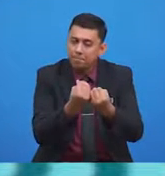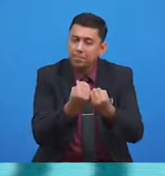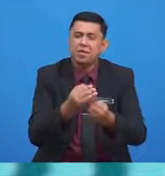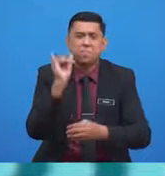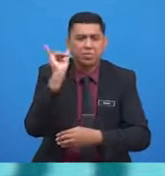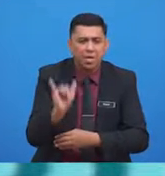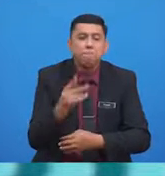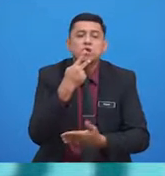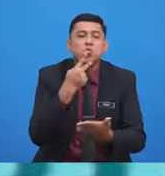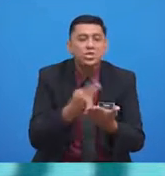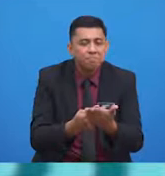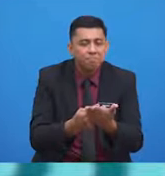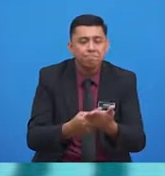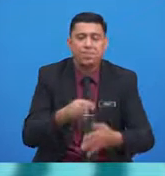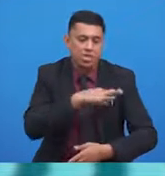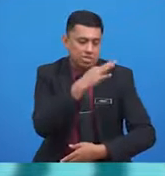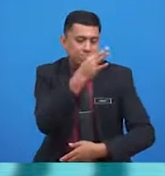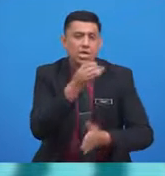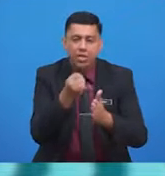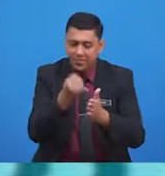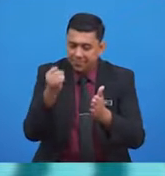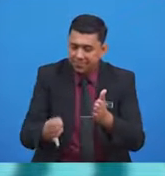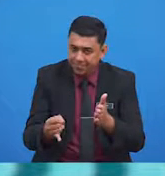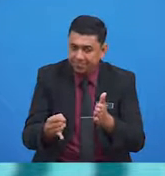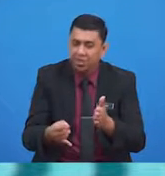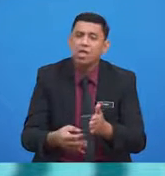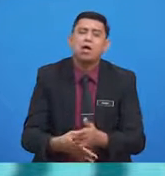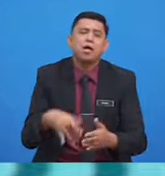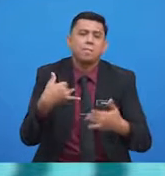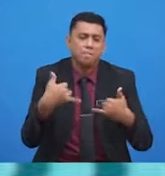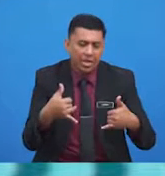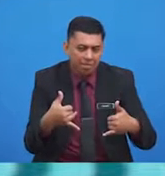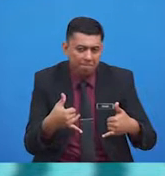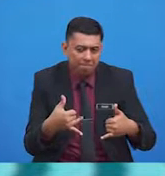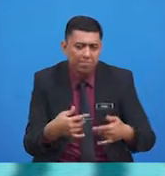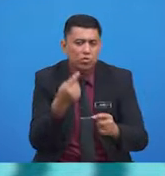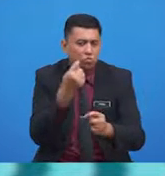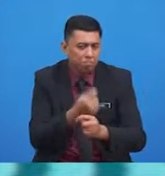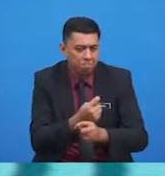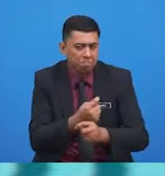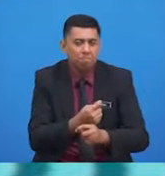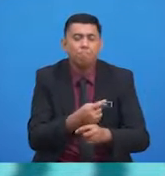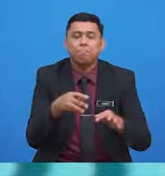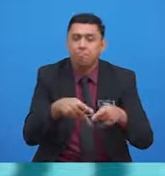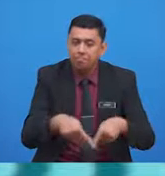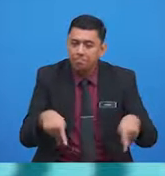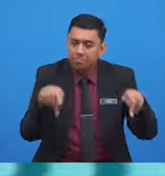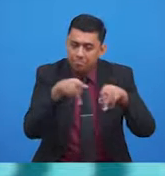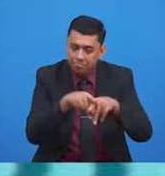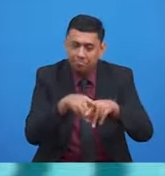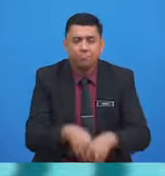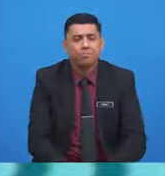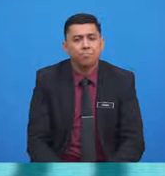berkualiti. Semangat kejiranan dapat memainkan peranan yang amat penting dalam